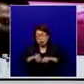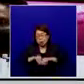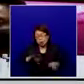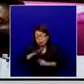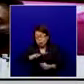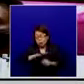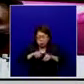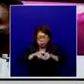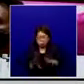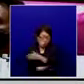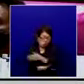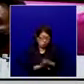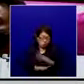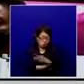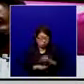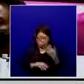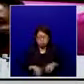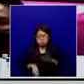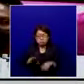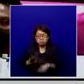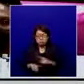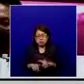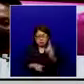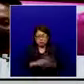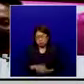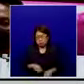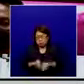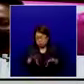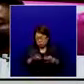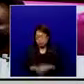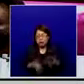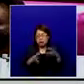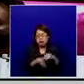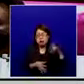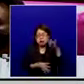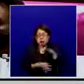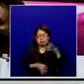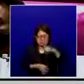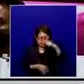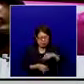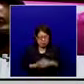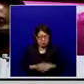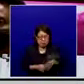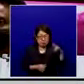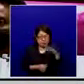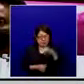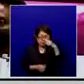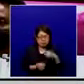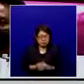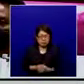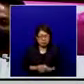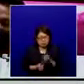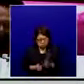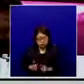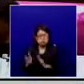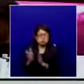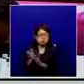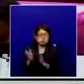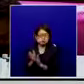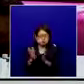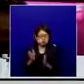มาในช่วงเดือนหนึ่งที่ผ่านมาดังมากคือการบินไทยก่อนอื่นนะครับผมต้องชื่นชมบุคลากรของ